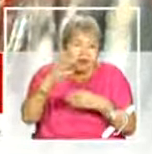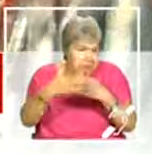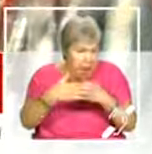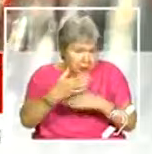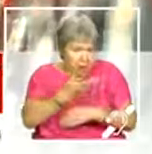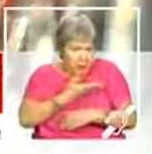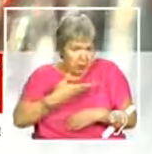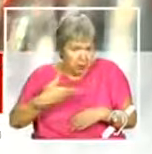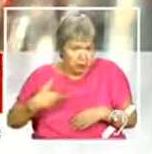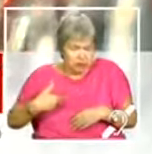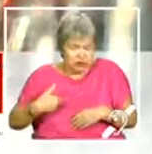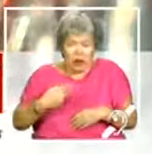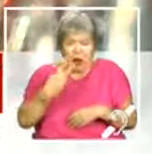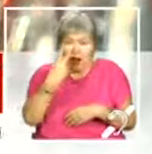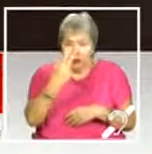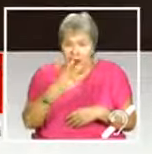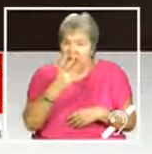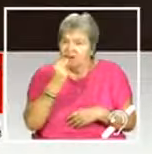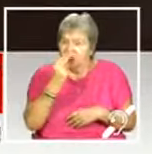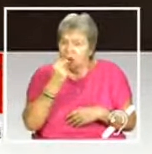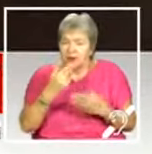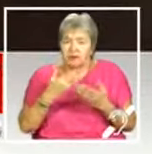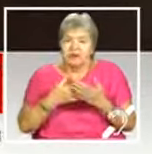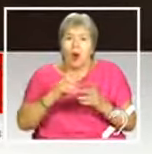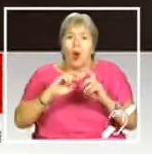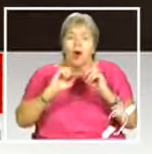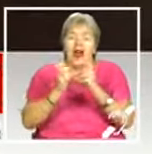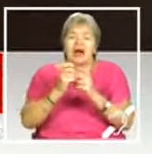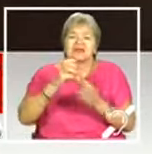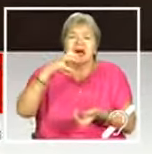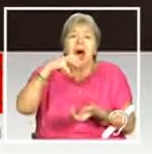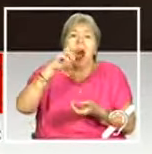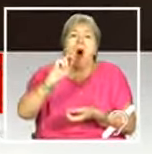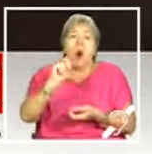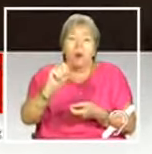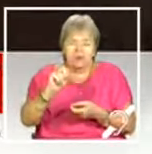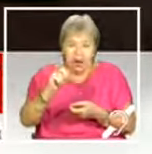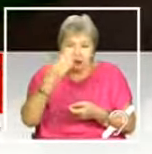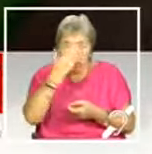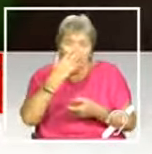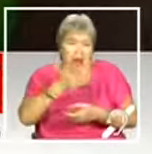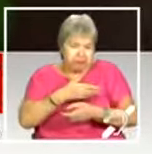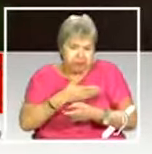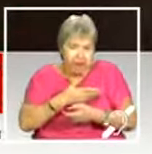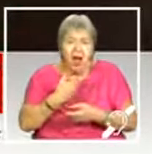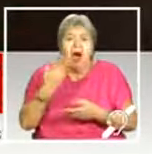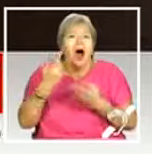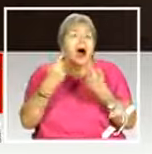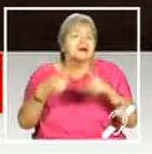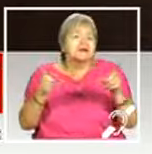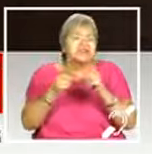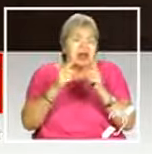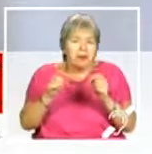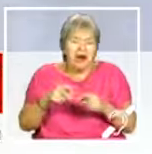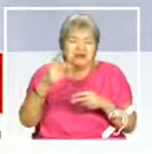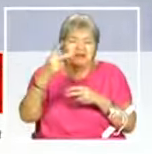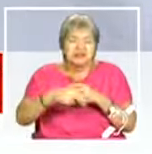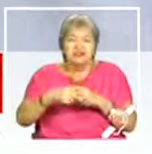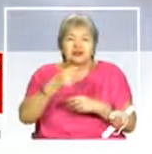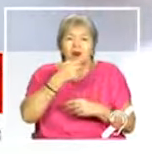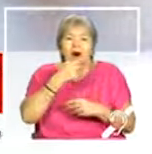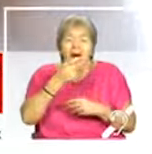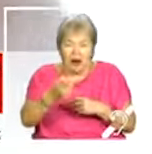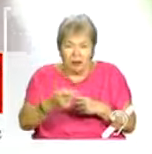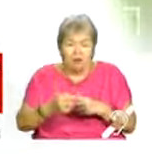de București. În al doilea rând este vorba de o clasă a 8-a care a avut banchetul vineri spre sâmbătă. E vorba de